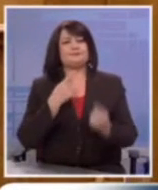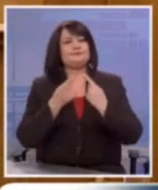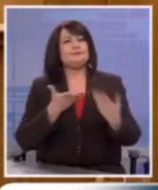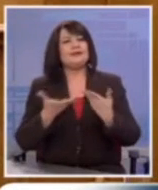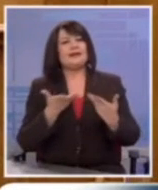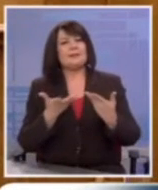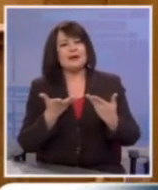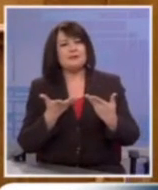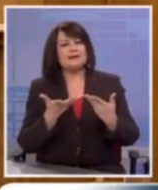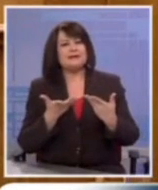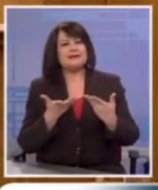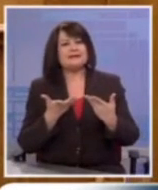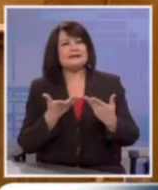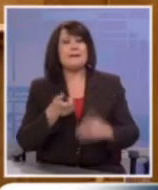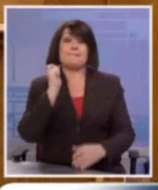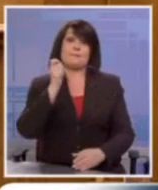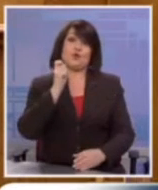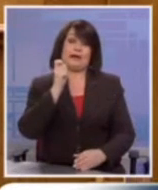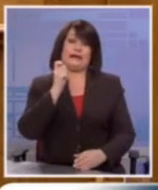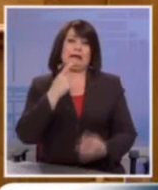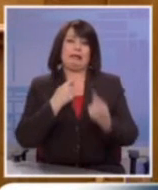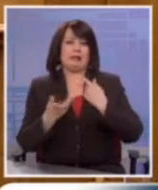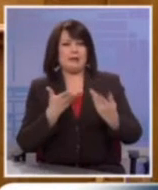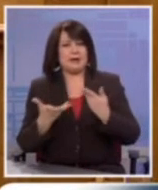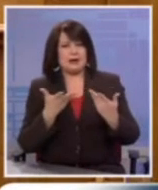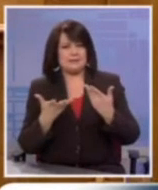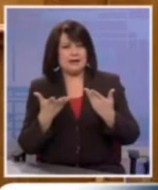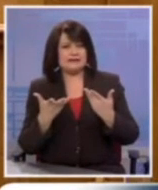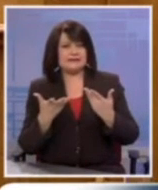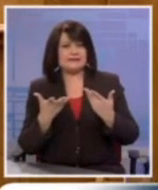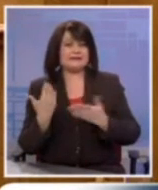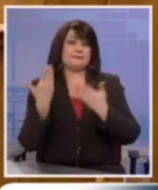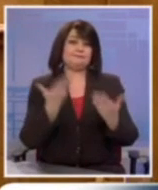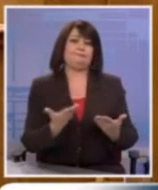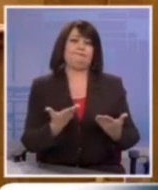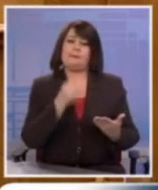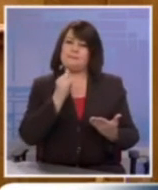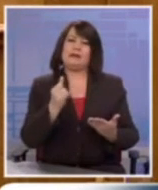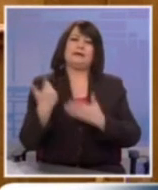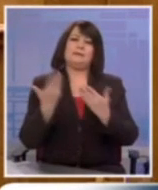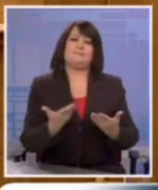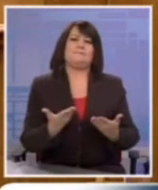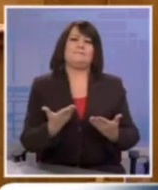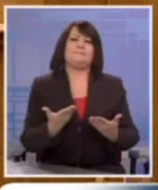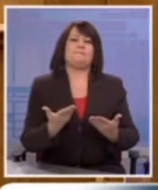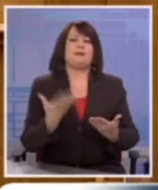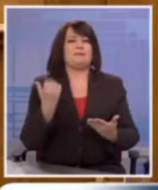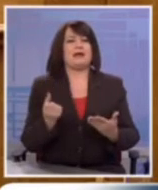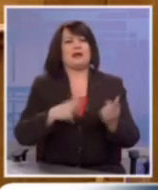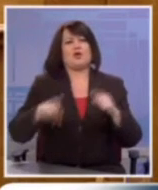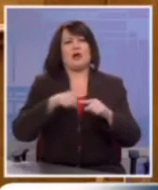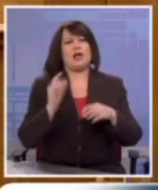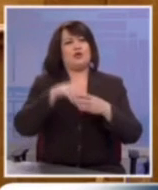διαπραγμάτευση, την πολιτική διαπραγμάτευση, είναι ο σύ παρόν ο ελληνικός λαός. Όχι μόνο μέσω